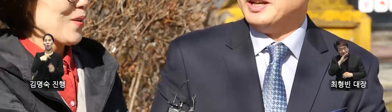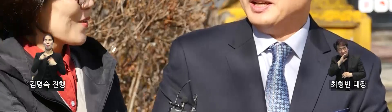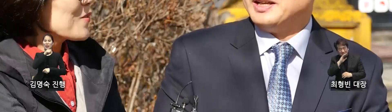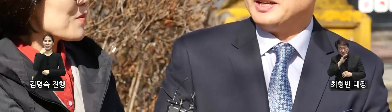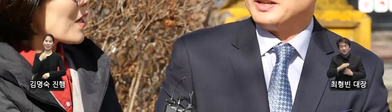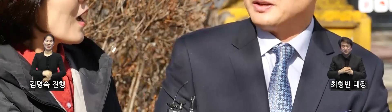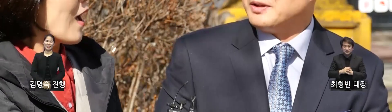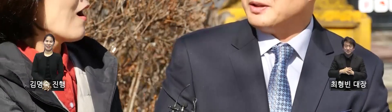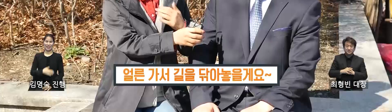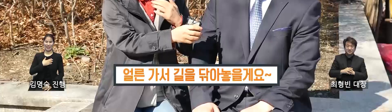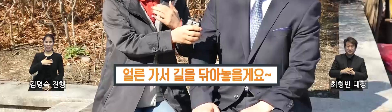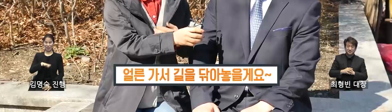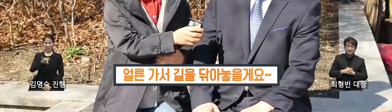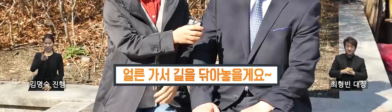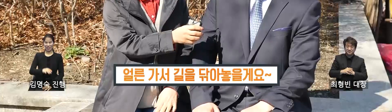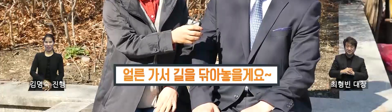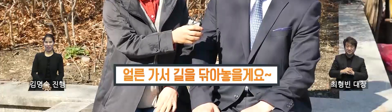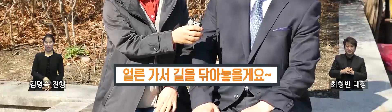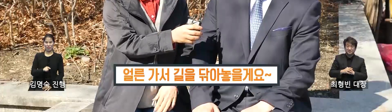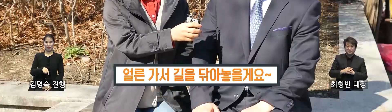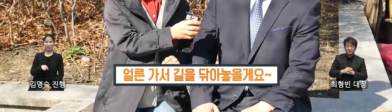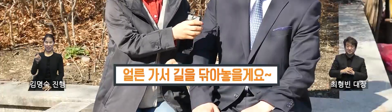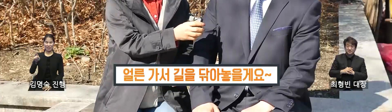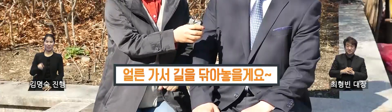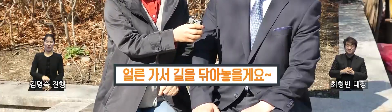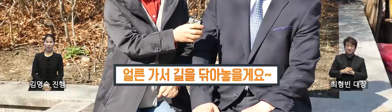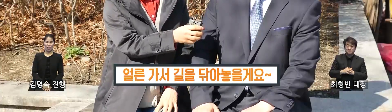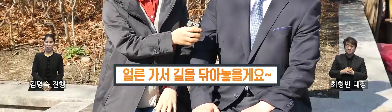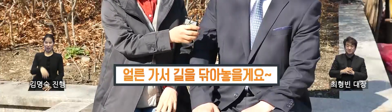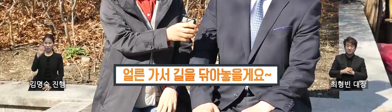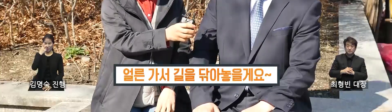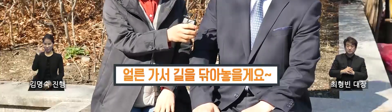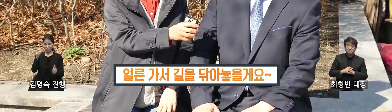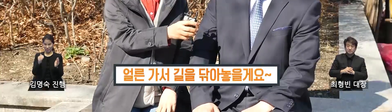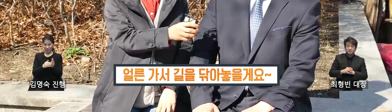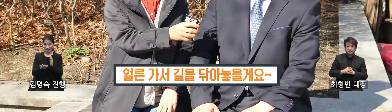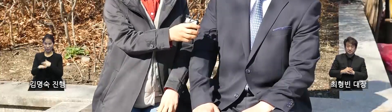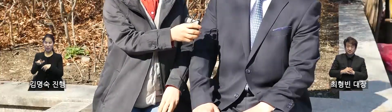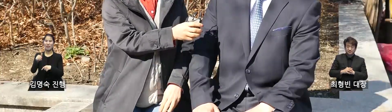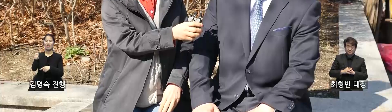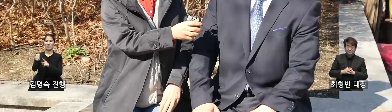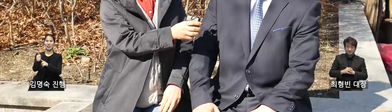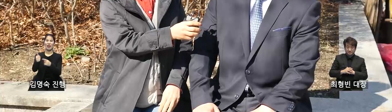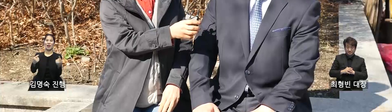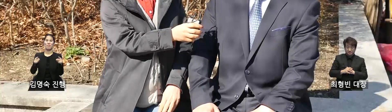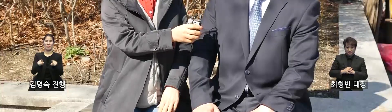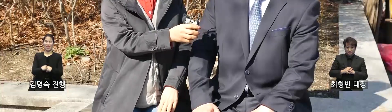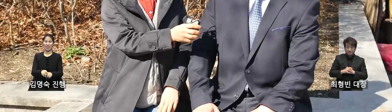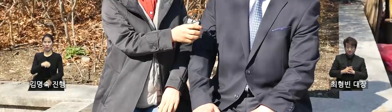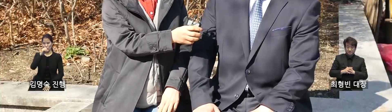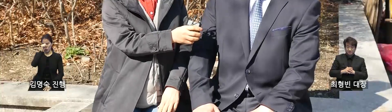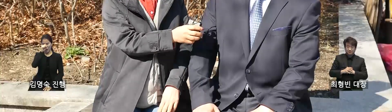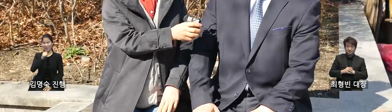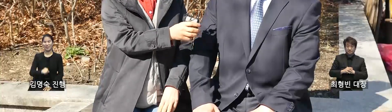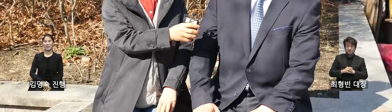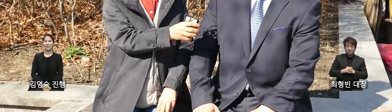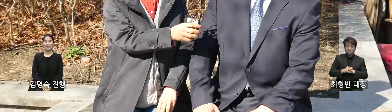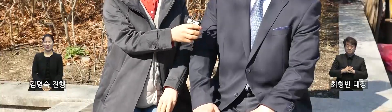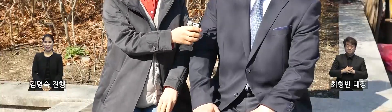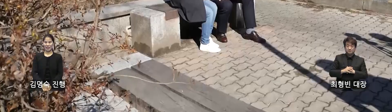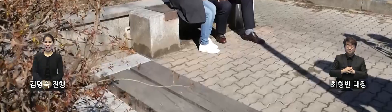흠 제가 얼른 가서 그 알아보고 대장님과 굉장히 좋아하시는